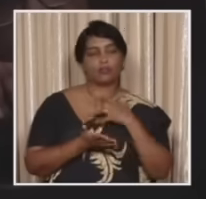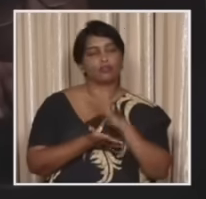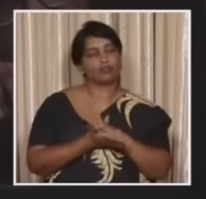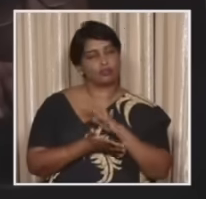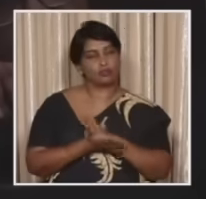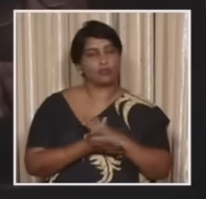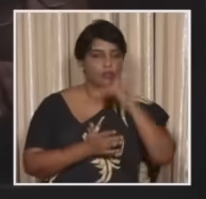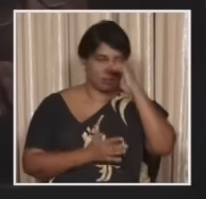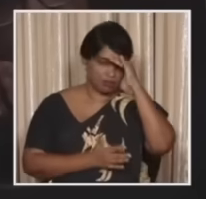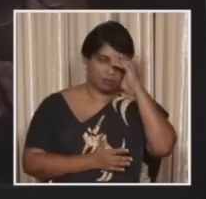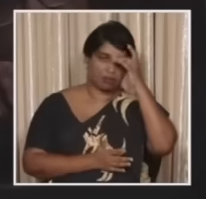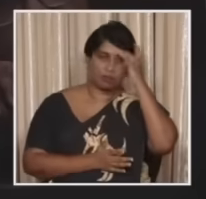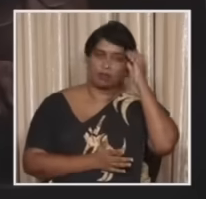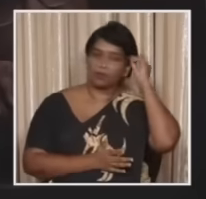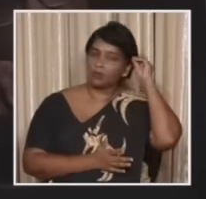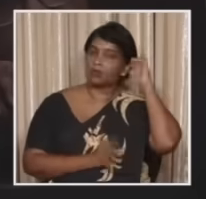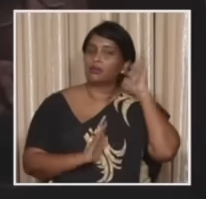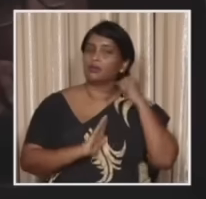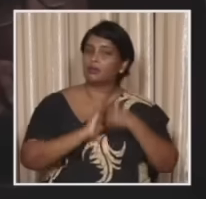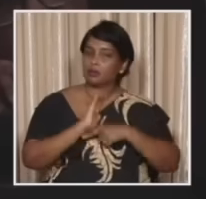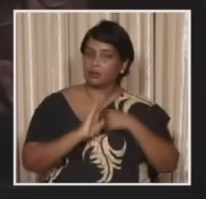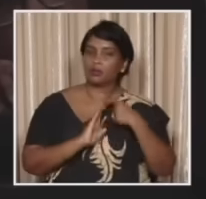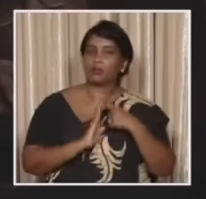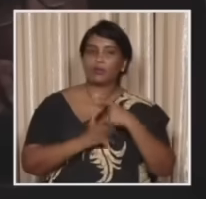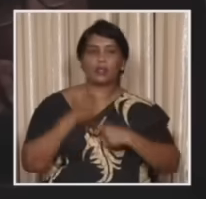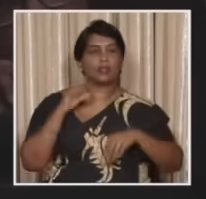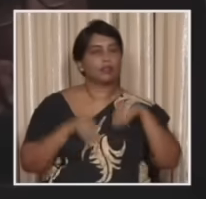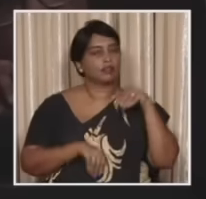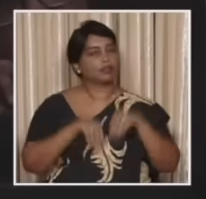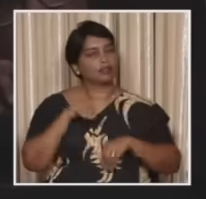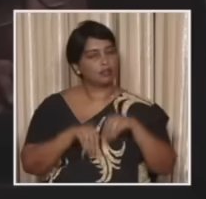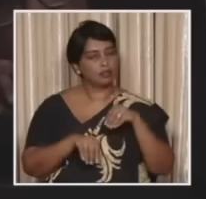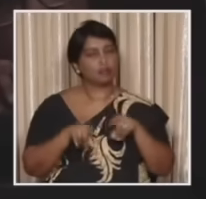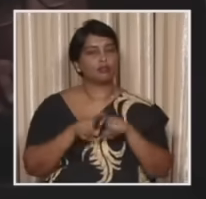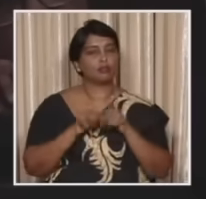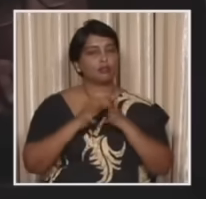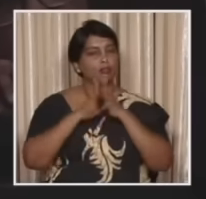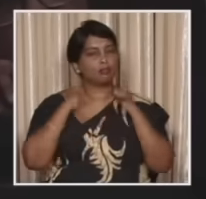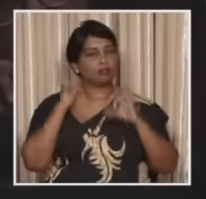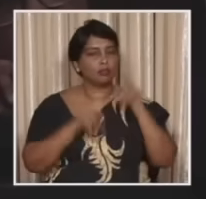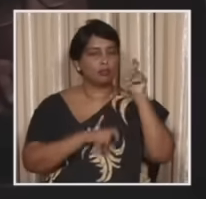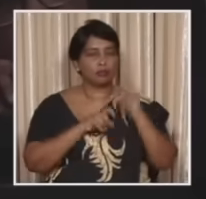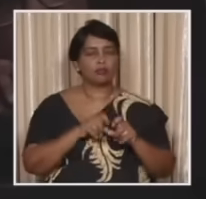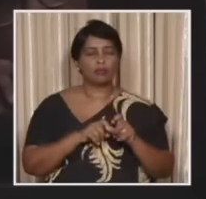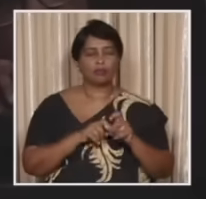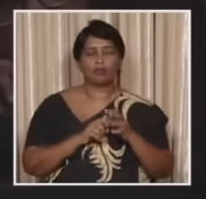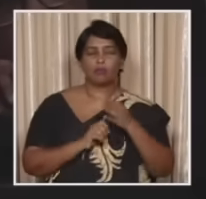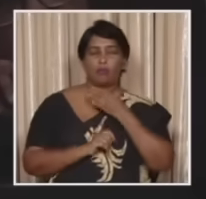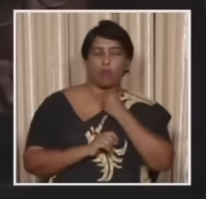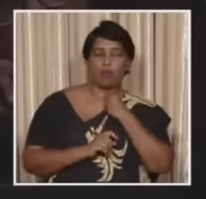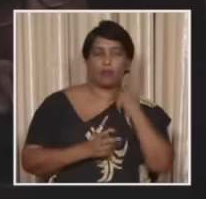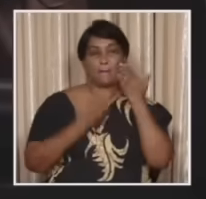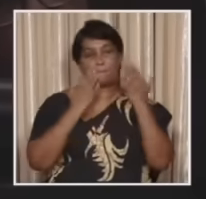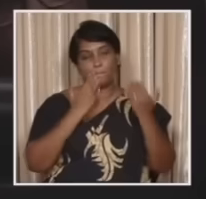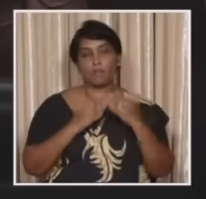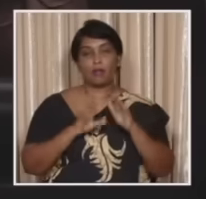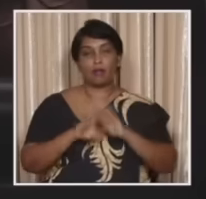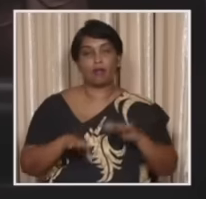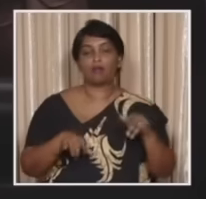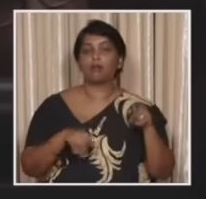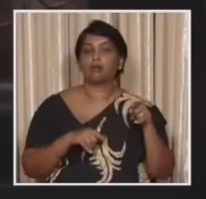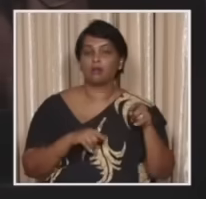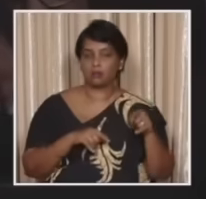ගරු නායකතුමනි මේ රටේ දේශපාලන වශයෙන් බොහෝ දෙනා රඟපෑම් කරා. මෙරටේ